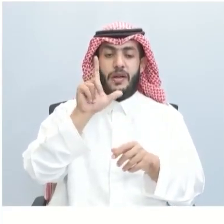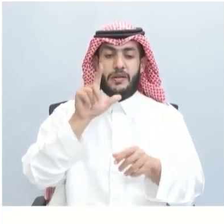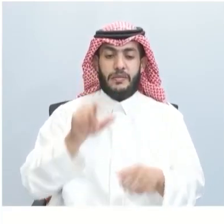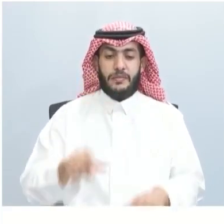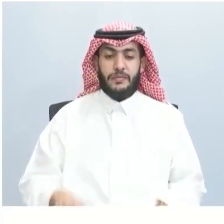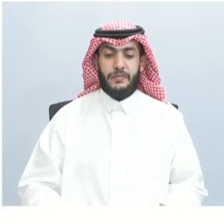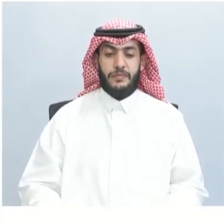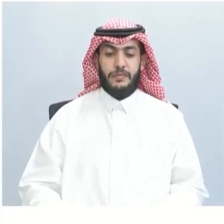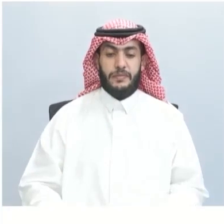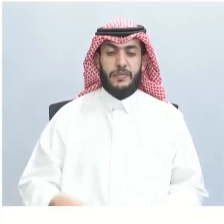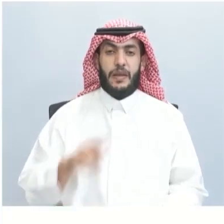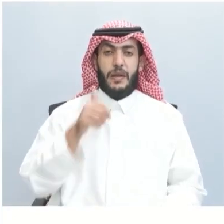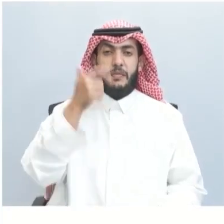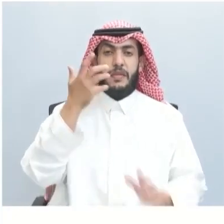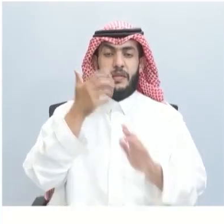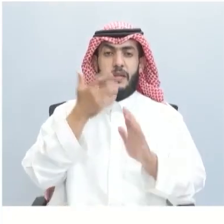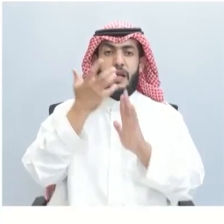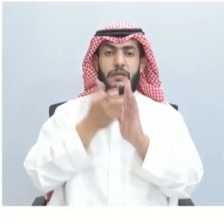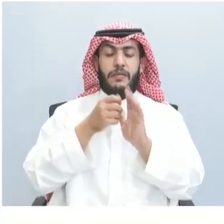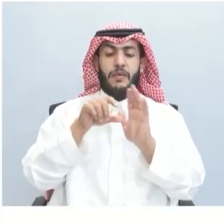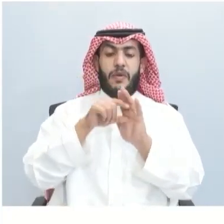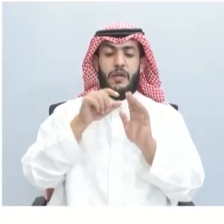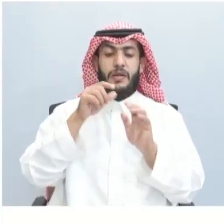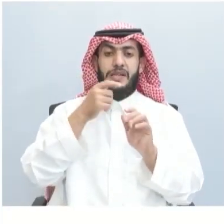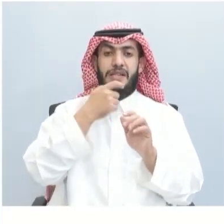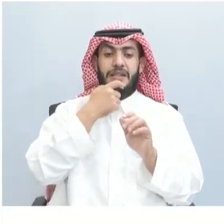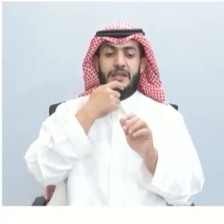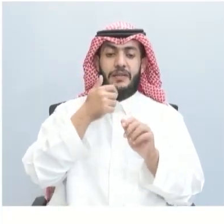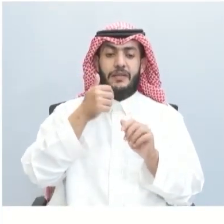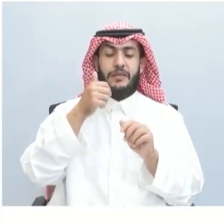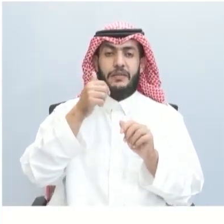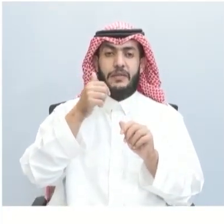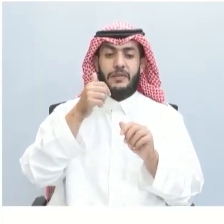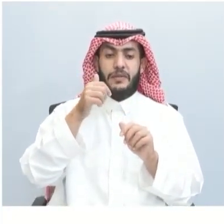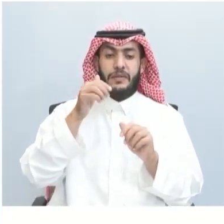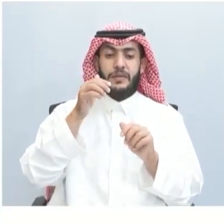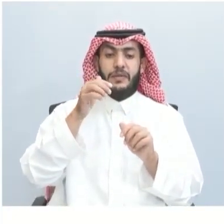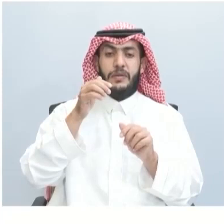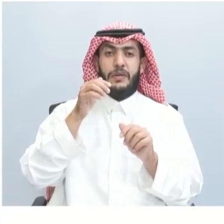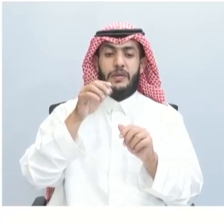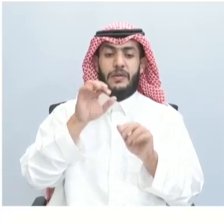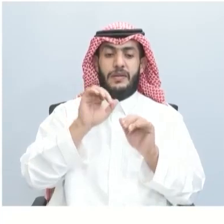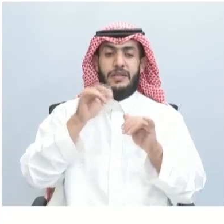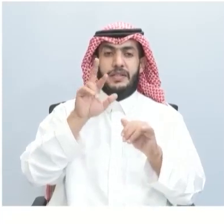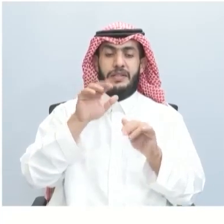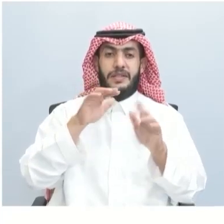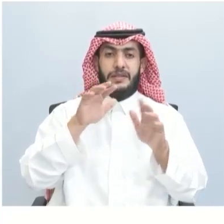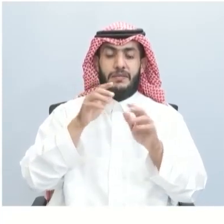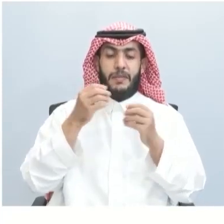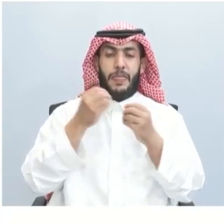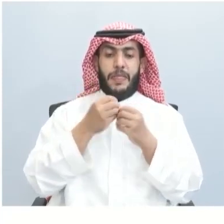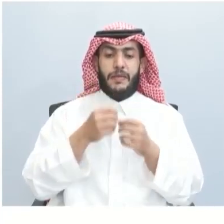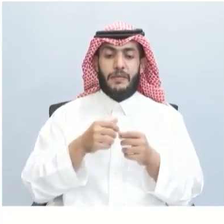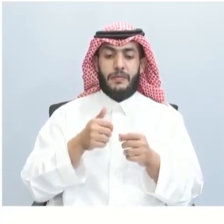جوجل اذا اين تتم تخزين عناوين اليور ار ال المكتشفه اثناء عمليه الزعب